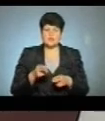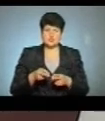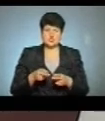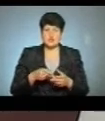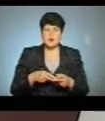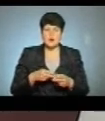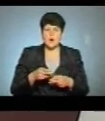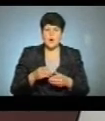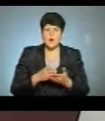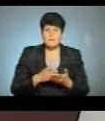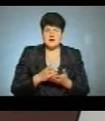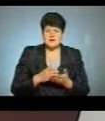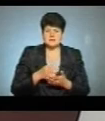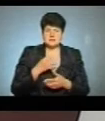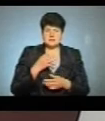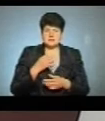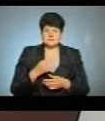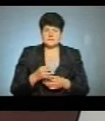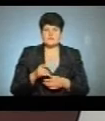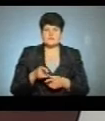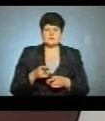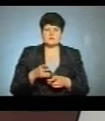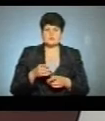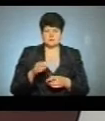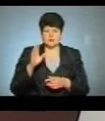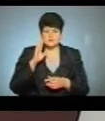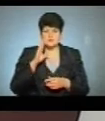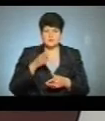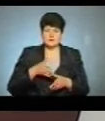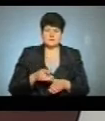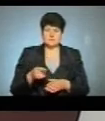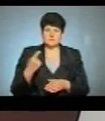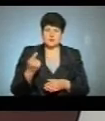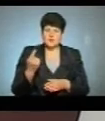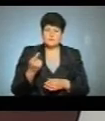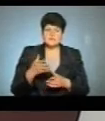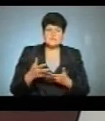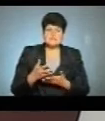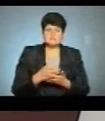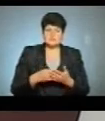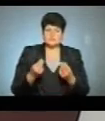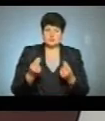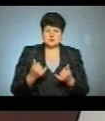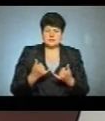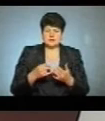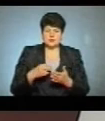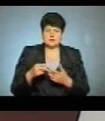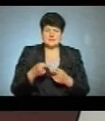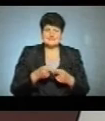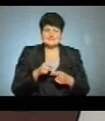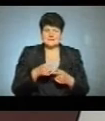операцій, розповів благодійник Ігор Вітенько. Він родом із Тернопільської області. За його словами, збір коштів для придбання